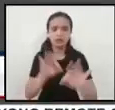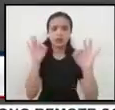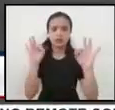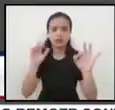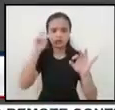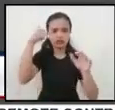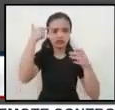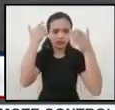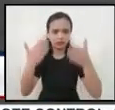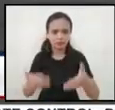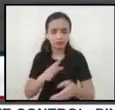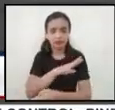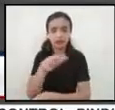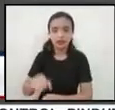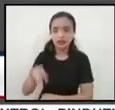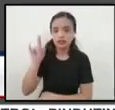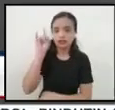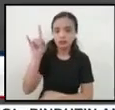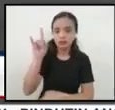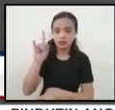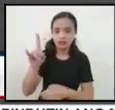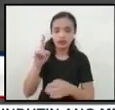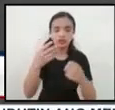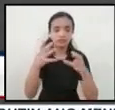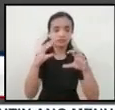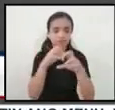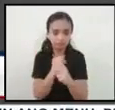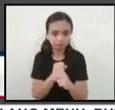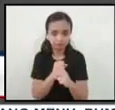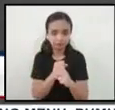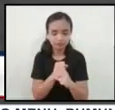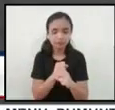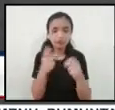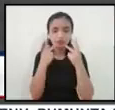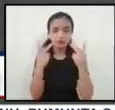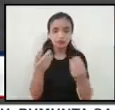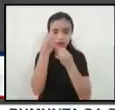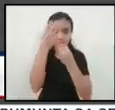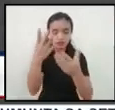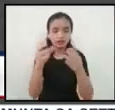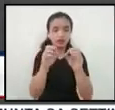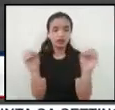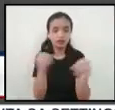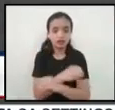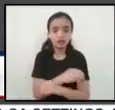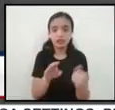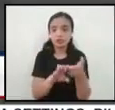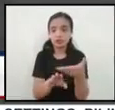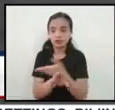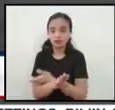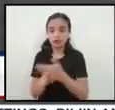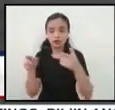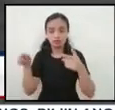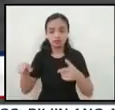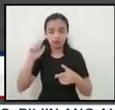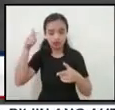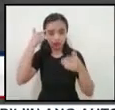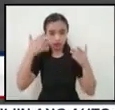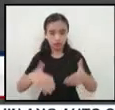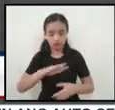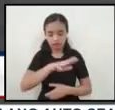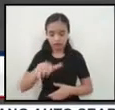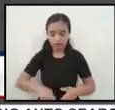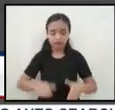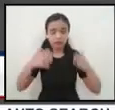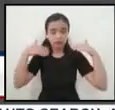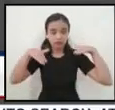Sa media briefer ng SC Public Information Office, lumabas na bago pa man sumuko si Mamba sa kamera. Humiling na rin pala